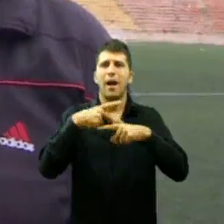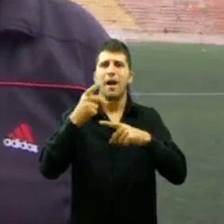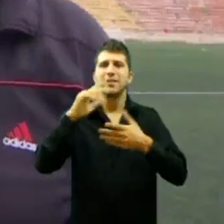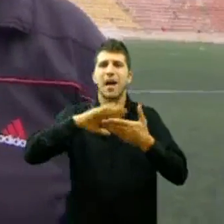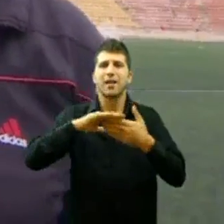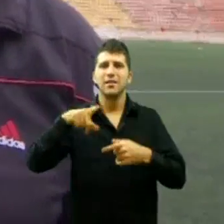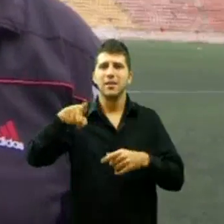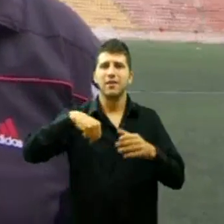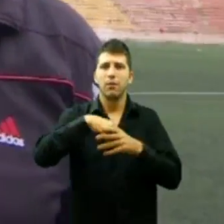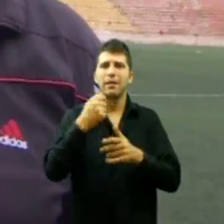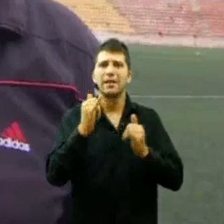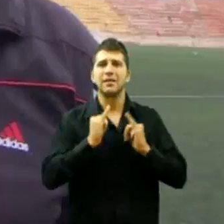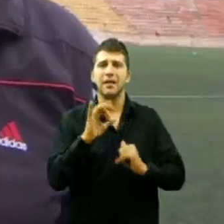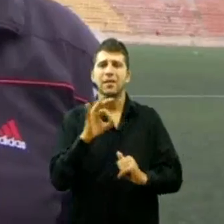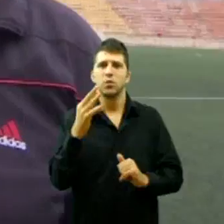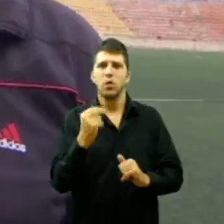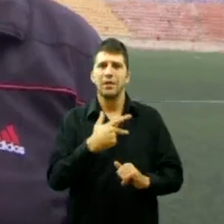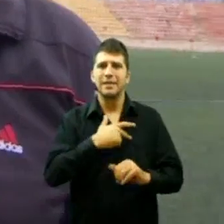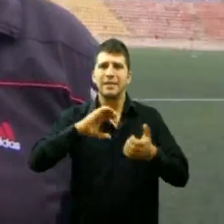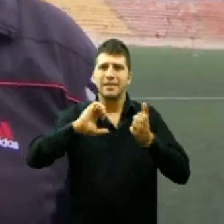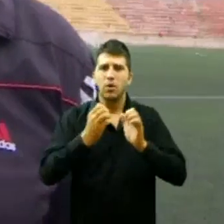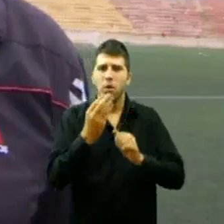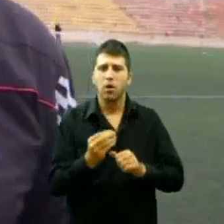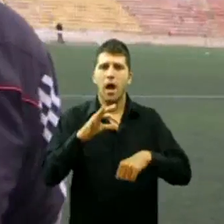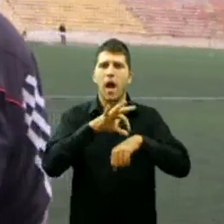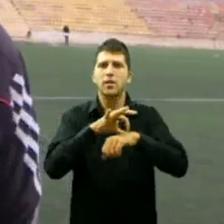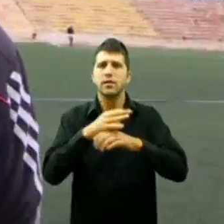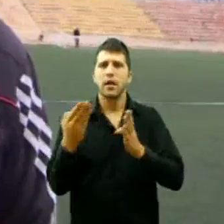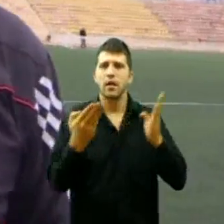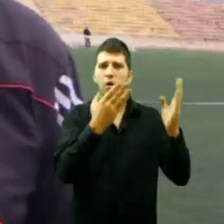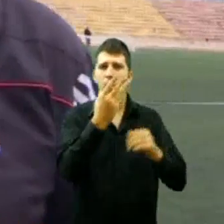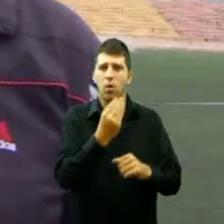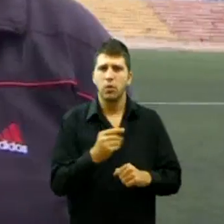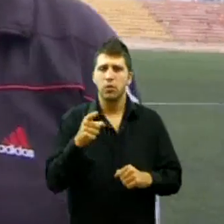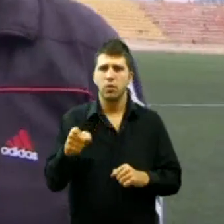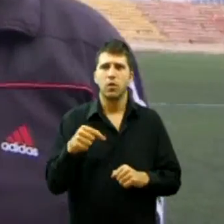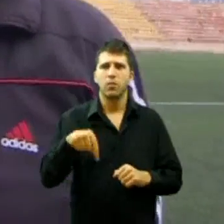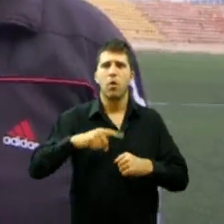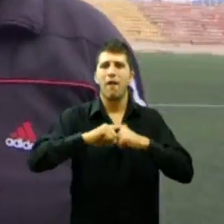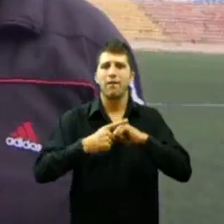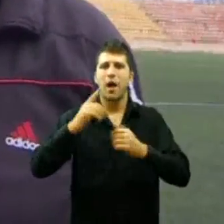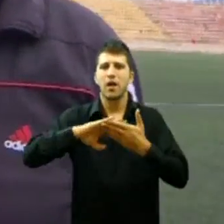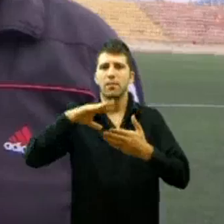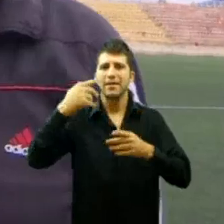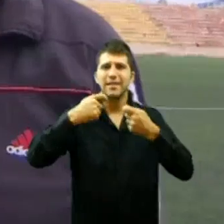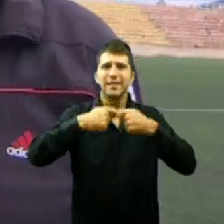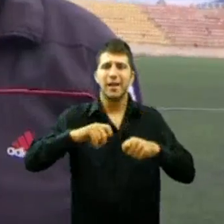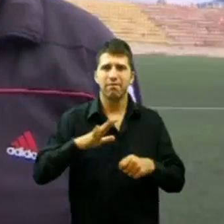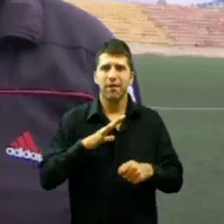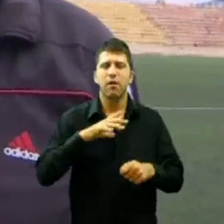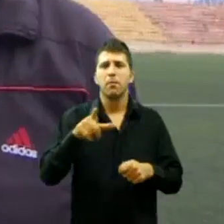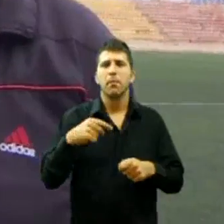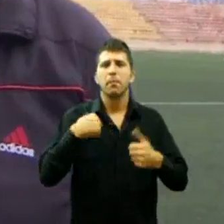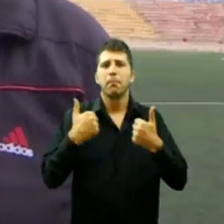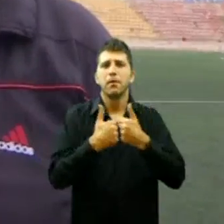arkadaşımız biraz rahatsızlandı. Hastaneye kaldırıldı. Ramazan Kılıçkol zaten arkadaşımız bu hafta yoktu. Ona rağmen iyi mücadele